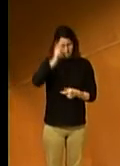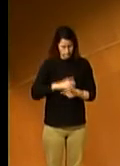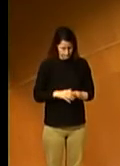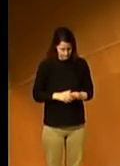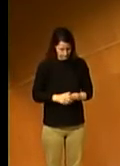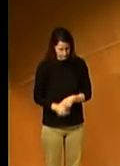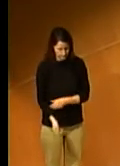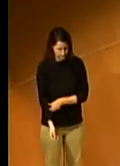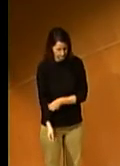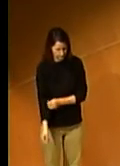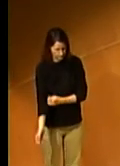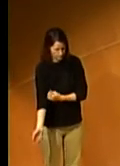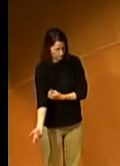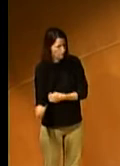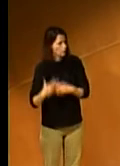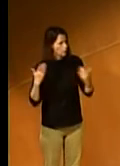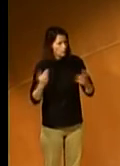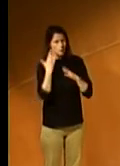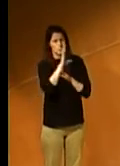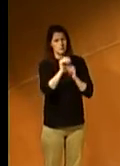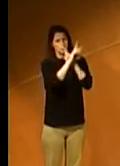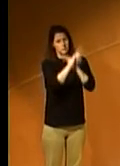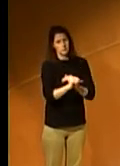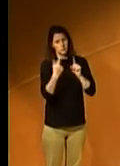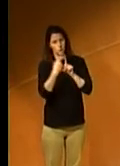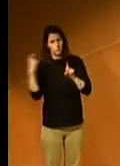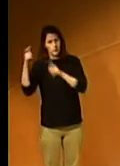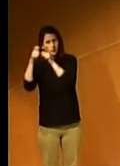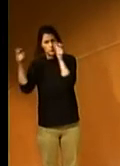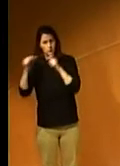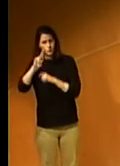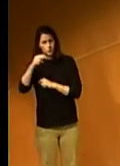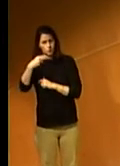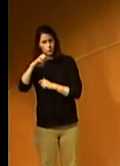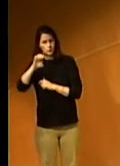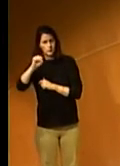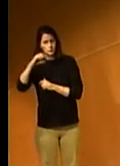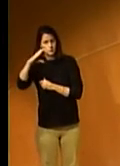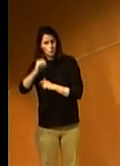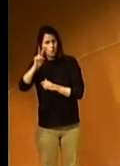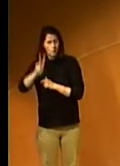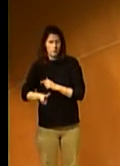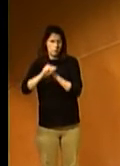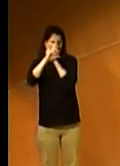une définition qui est celle de l'UNESCO et qui est sans doute la définition la plus large qui